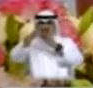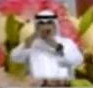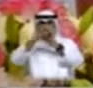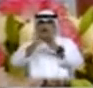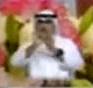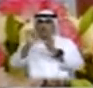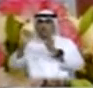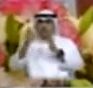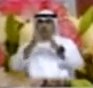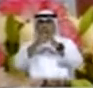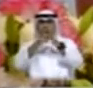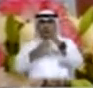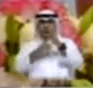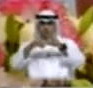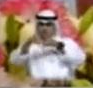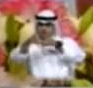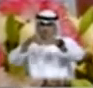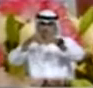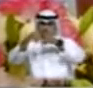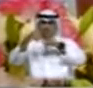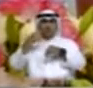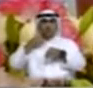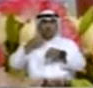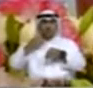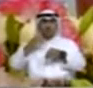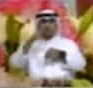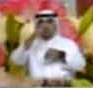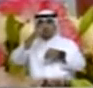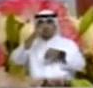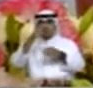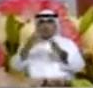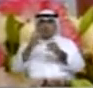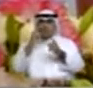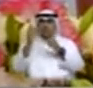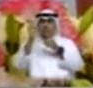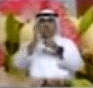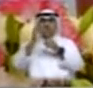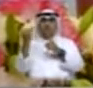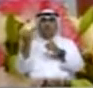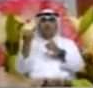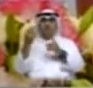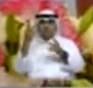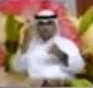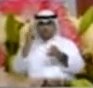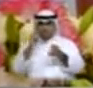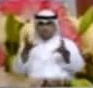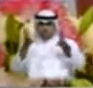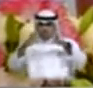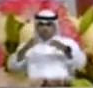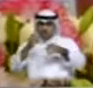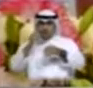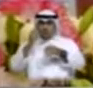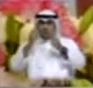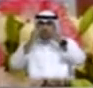وتعديل التشريعات والقوانين الاقتصادية بغرض تحقيق المزيد من الانفتاح